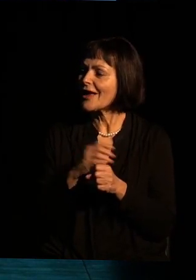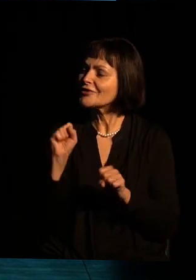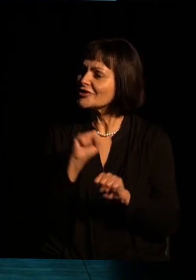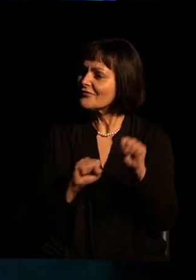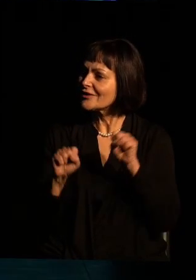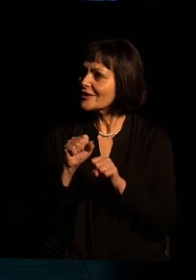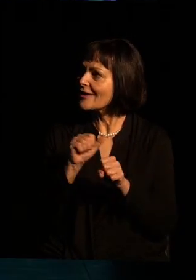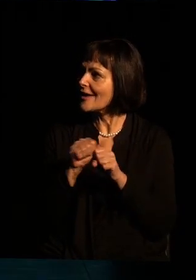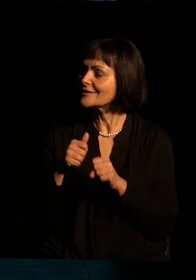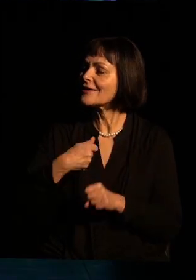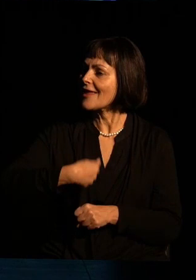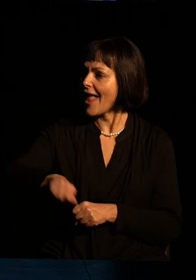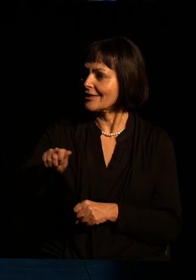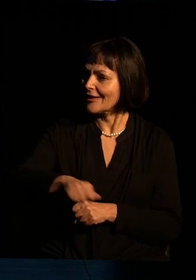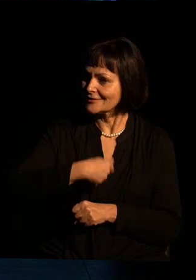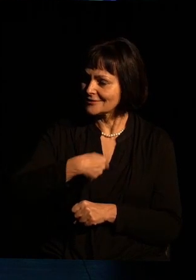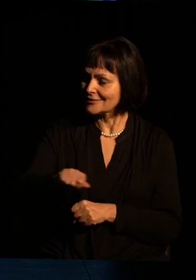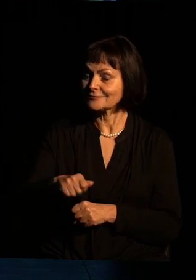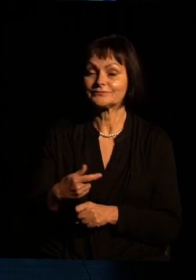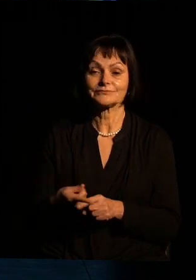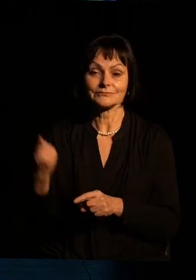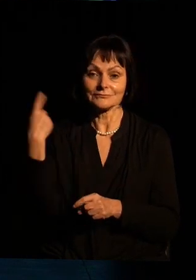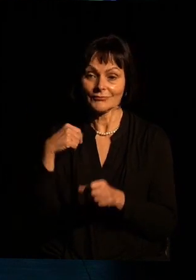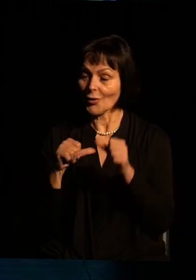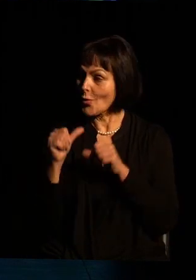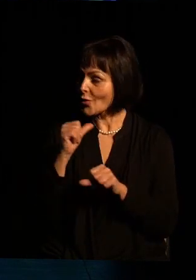ćwiczeniem jest także dla niego tenis.